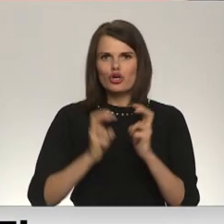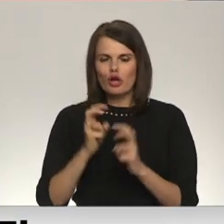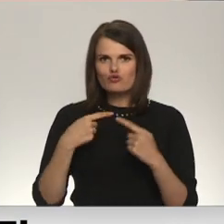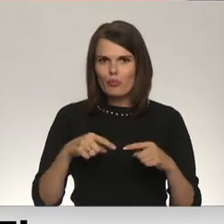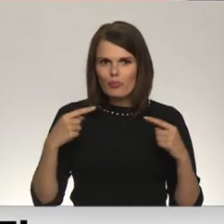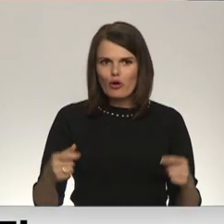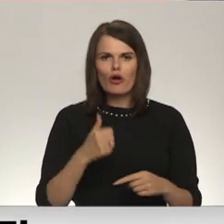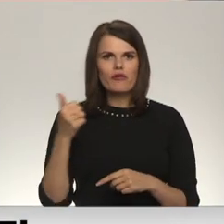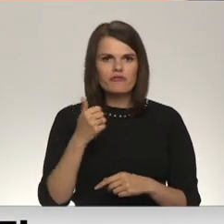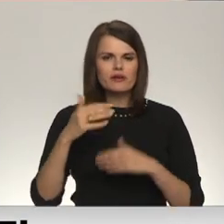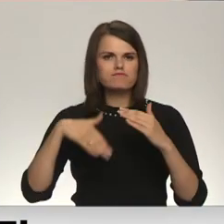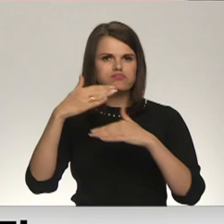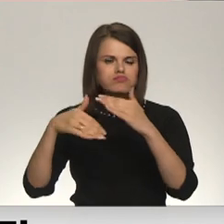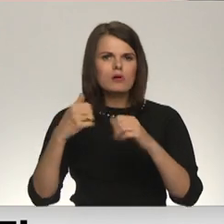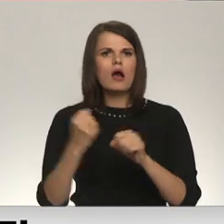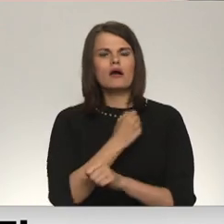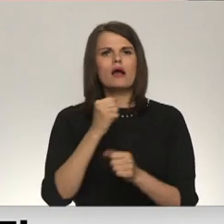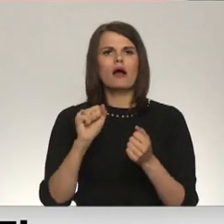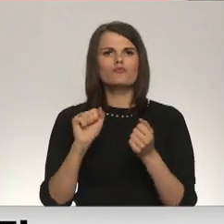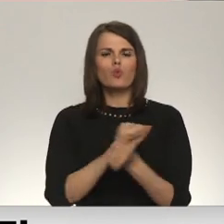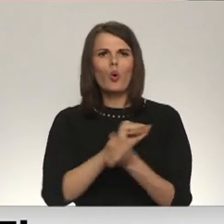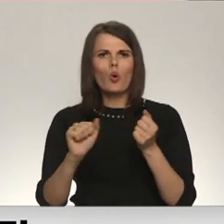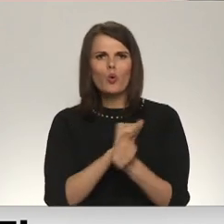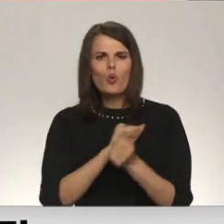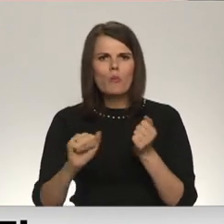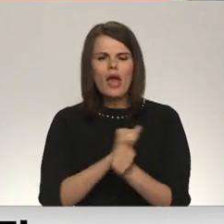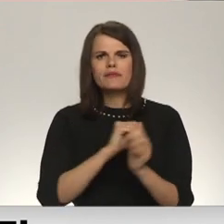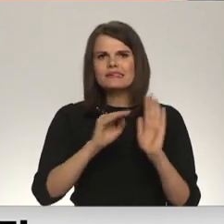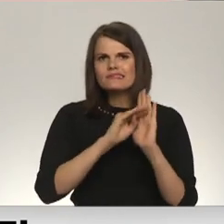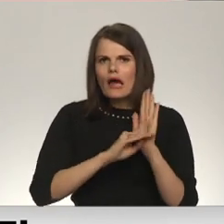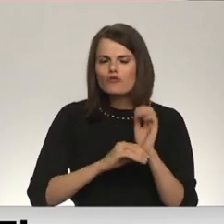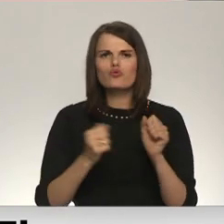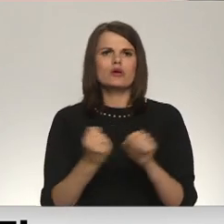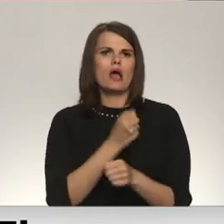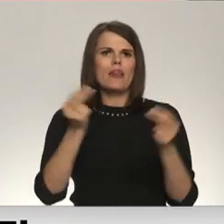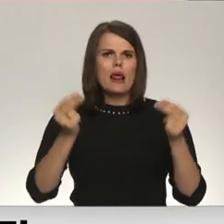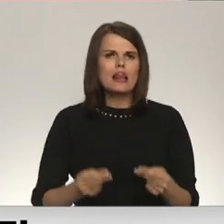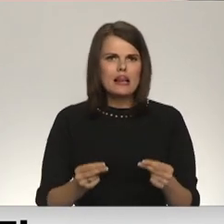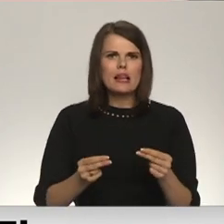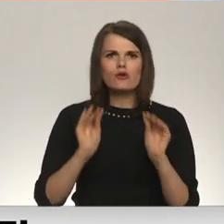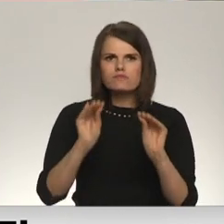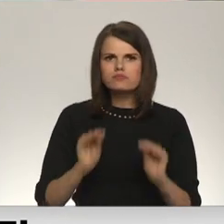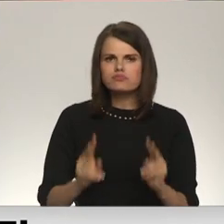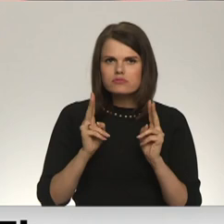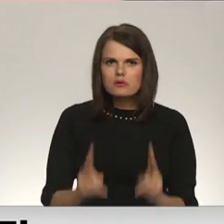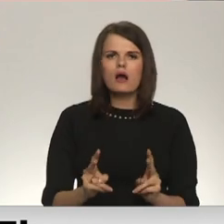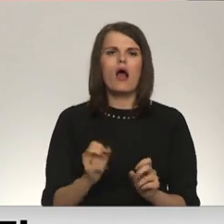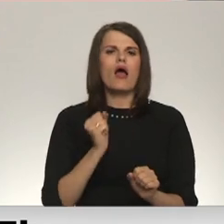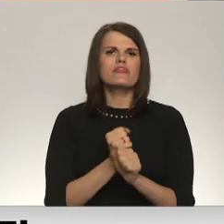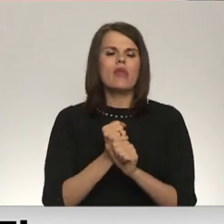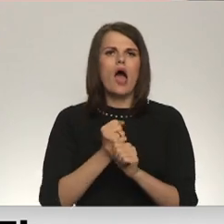Viņi ir izgājuši cauri gan statūtu rakstīšanai, gan līgumu slēgšanām, gan darba līgumu un